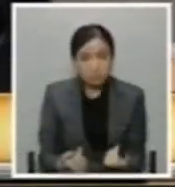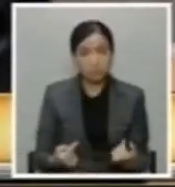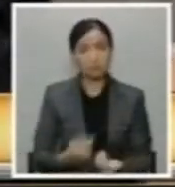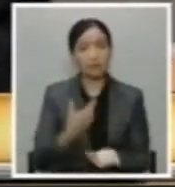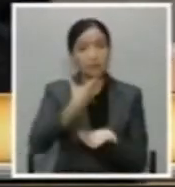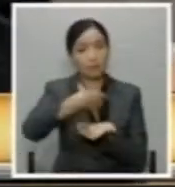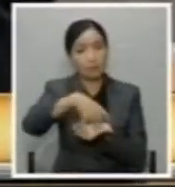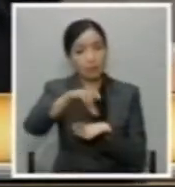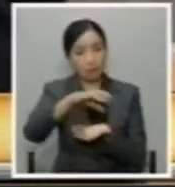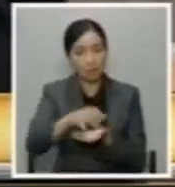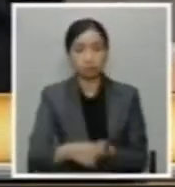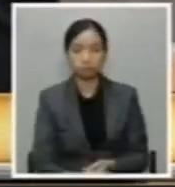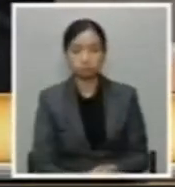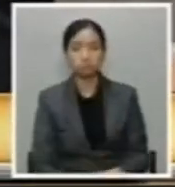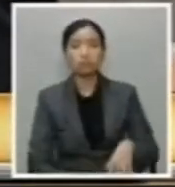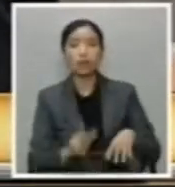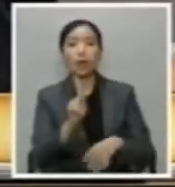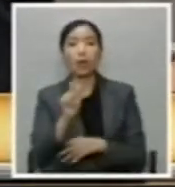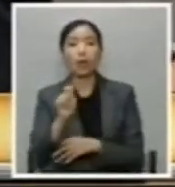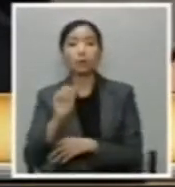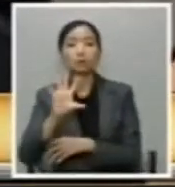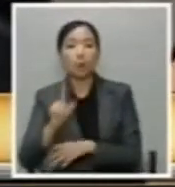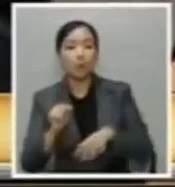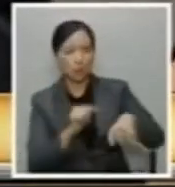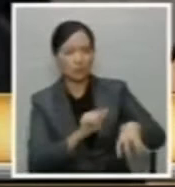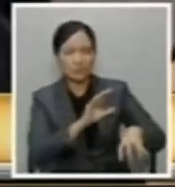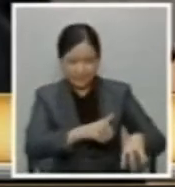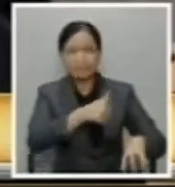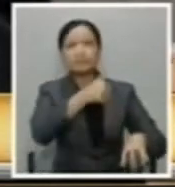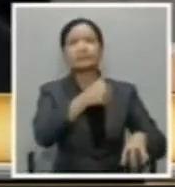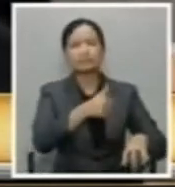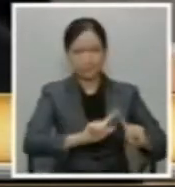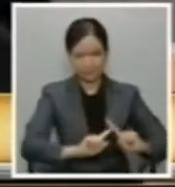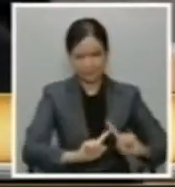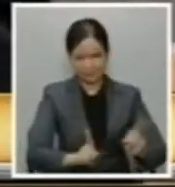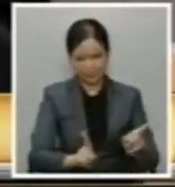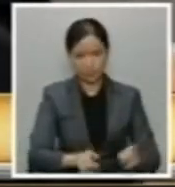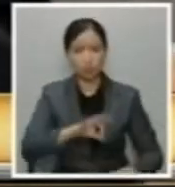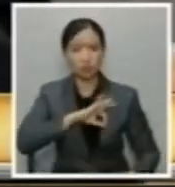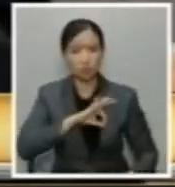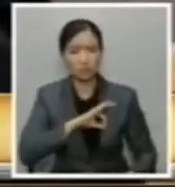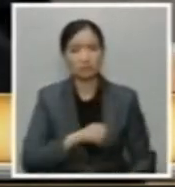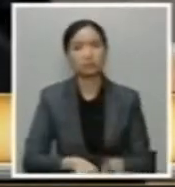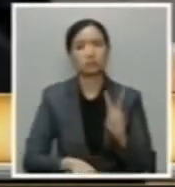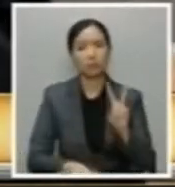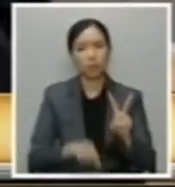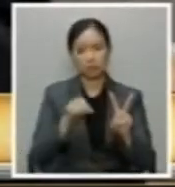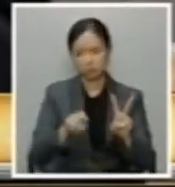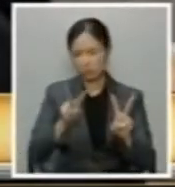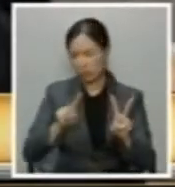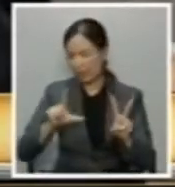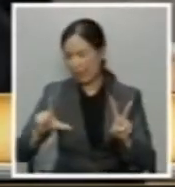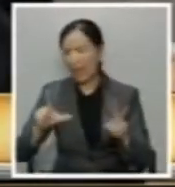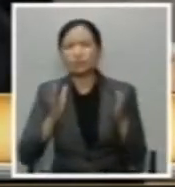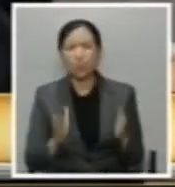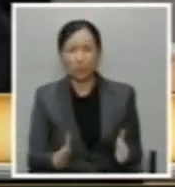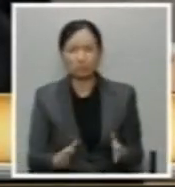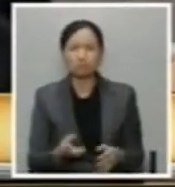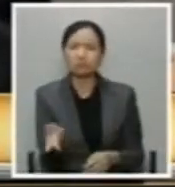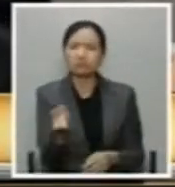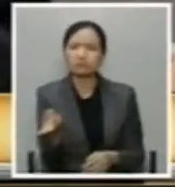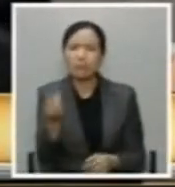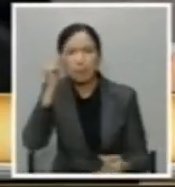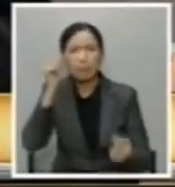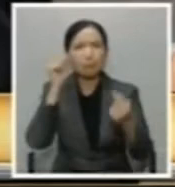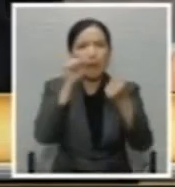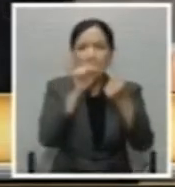ที่เรียนนะครับผลงานดีขึ้นเยอะแต่จำนวนสมาชิกก็ยังมีเพียง 2.2 ล้านคนนะครับแล้วก็